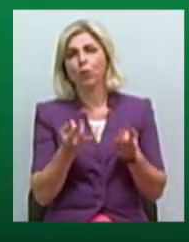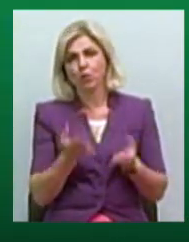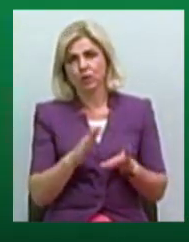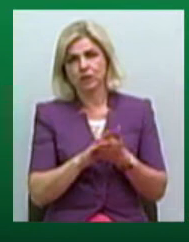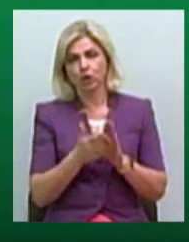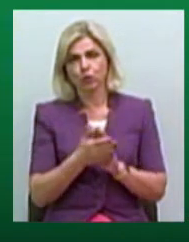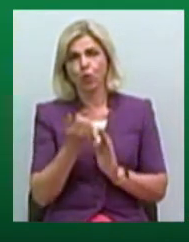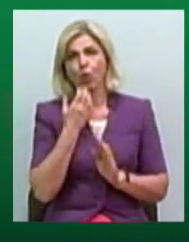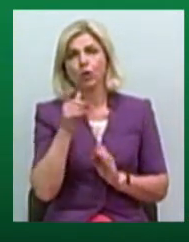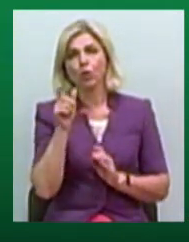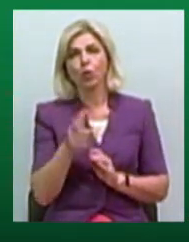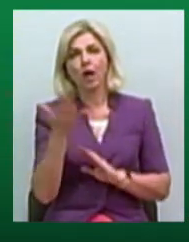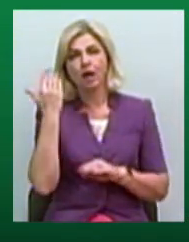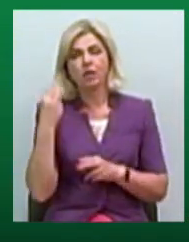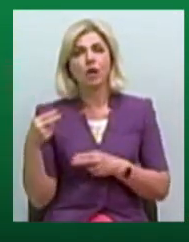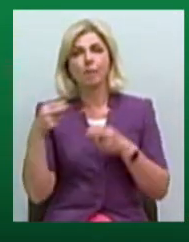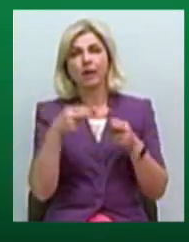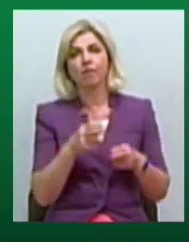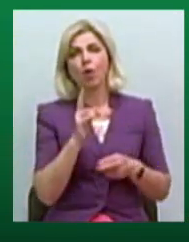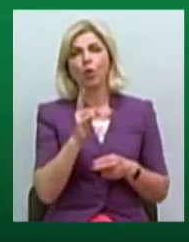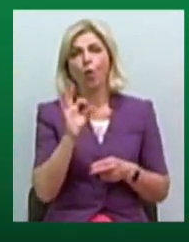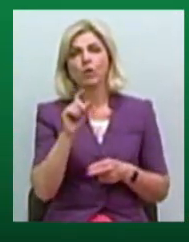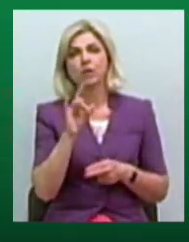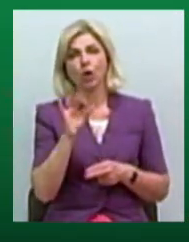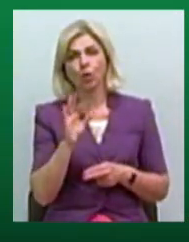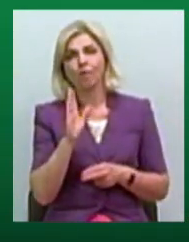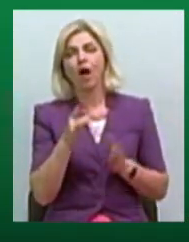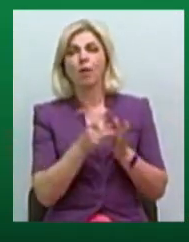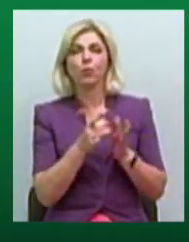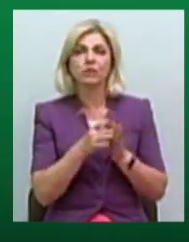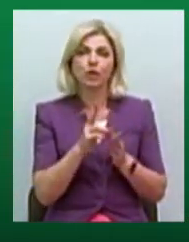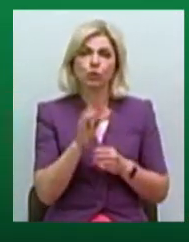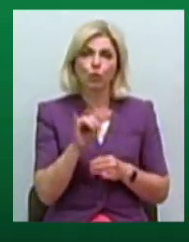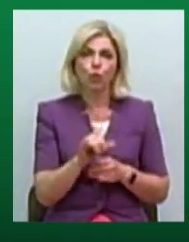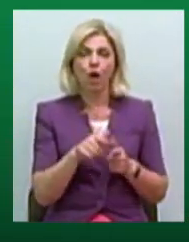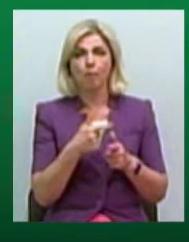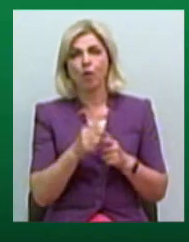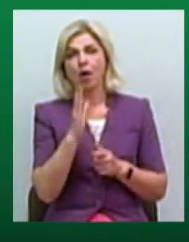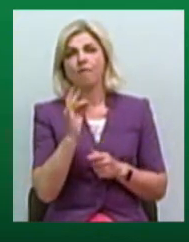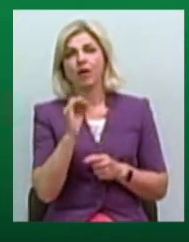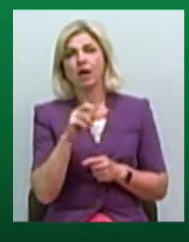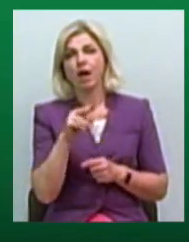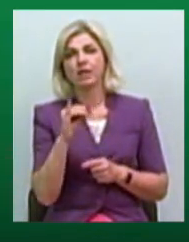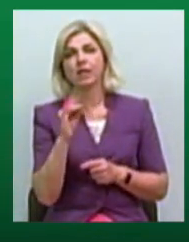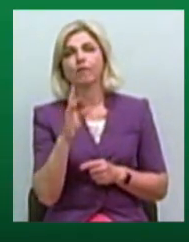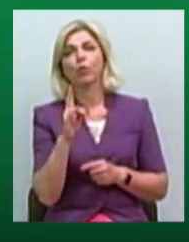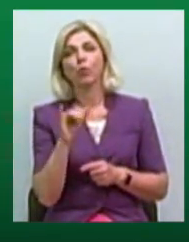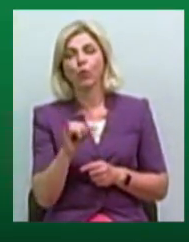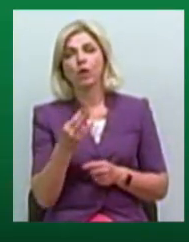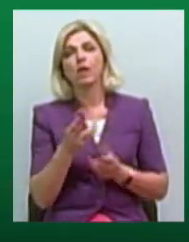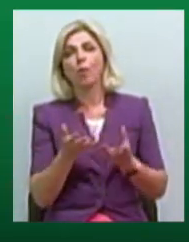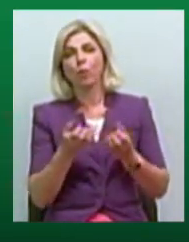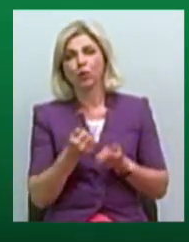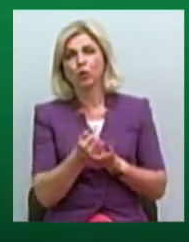Коли людина раніше приїжджала в Криве Озеро з села, або в Арбузинку, або в Рагіївку для отримання цієї